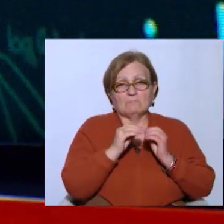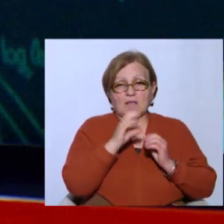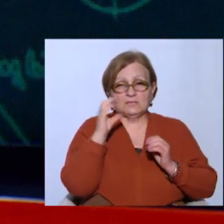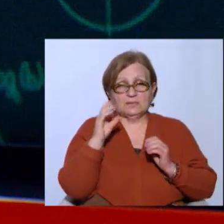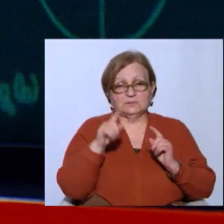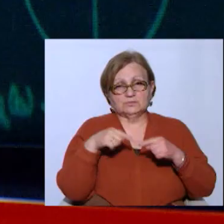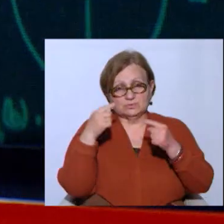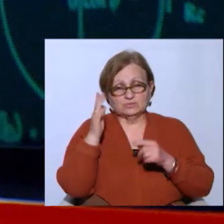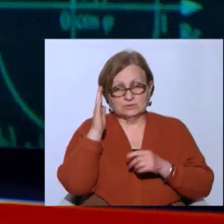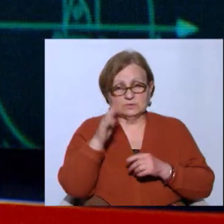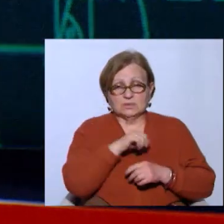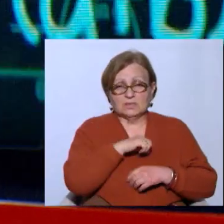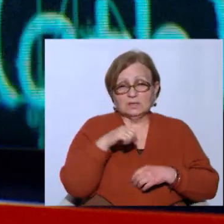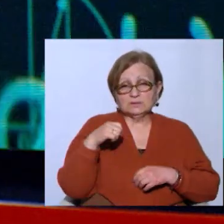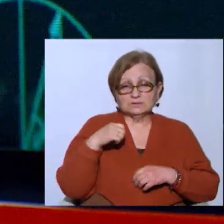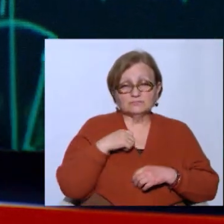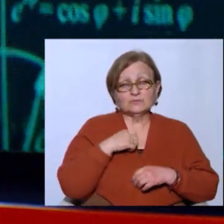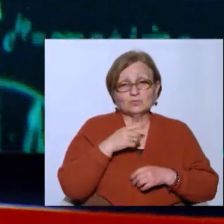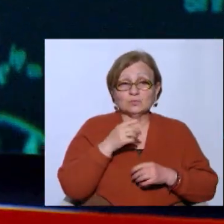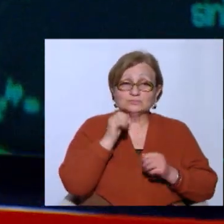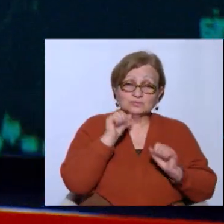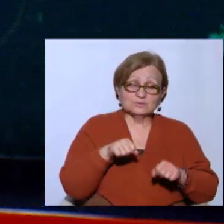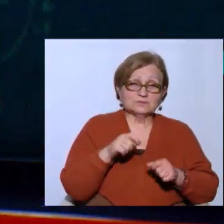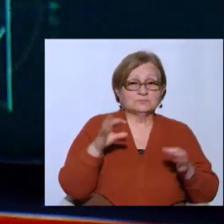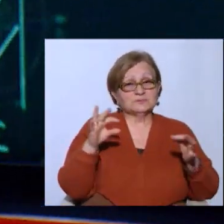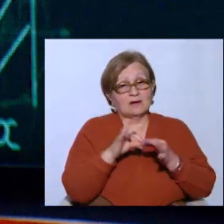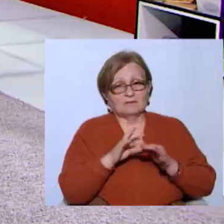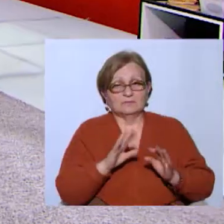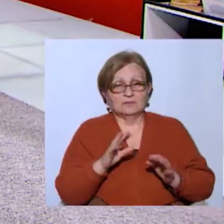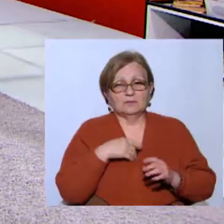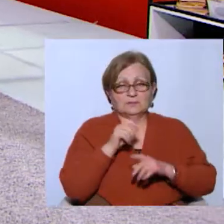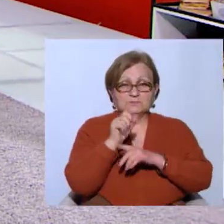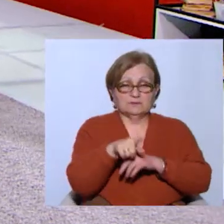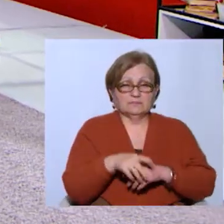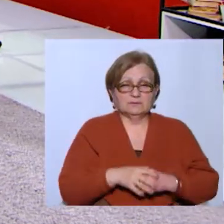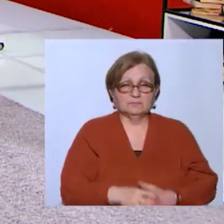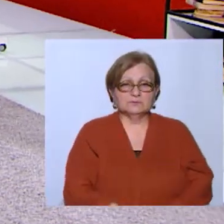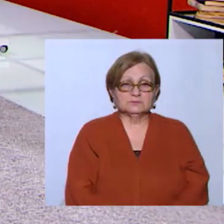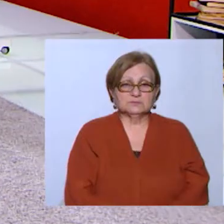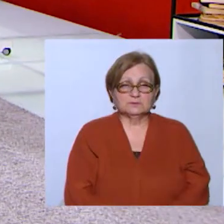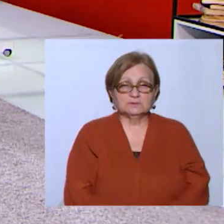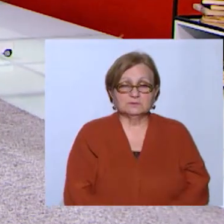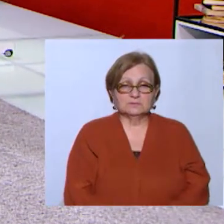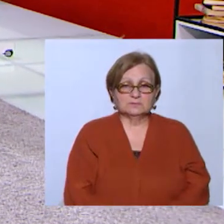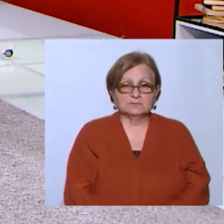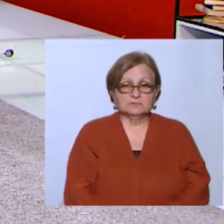თქვენ თვითონ თუ აღმოაჩენთ ამ კავშირებს და დაკავშირებთ ერთმანეთს. აი მოგცემთ დავალებას.